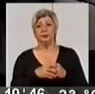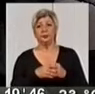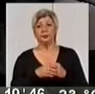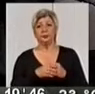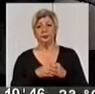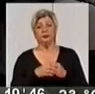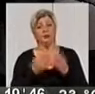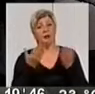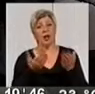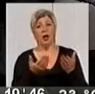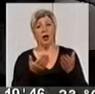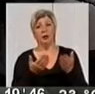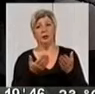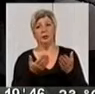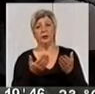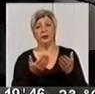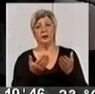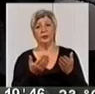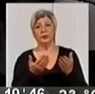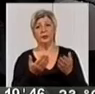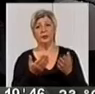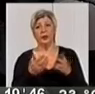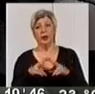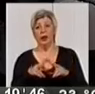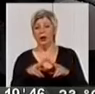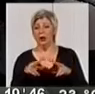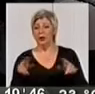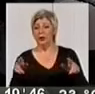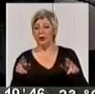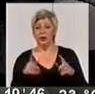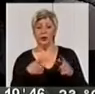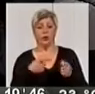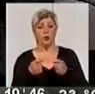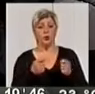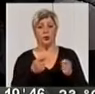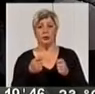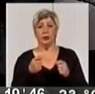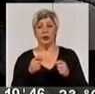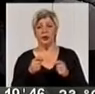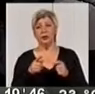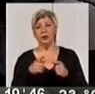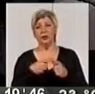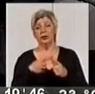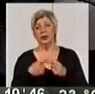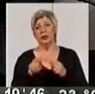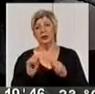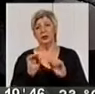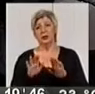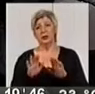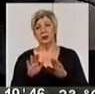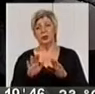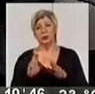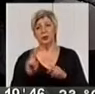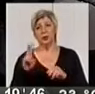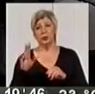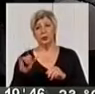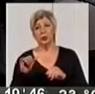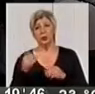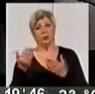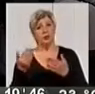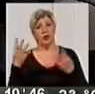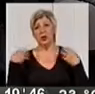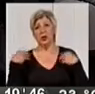ви аналогічному управлінню або заступнику, або якомусь керівнику в об'єднаній територіальній громаді, ну, ви не начальник